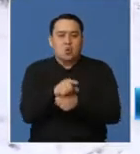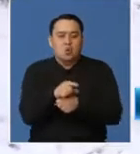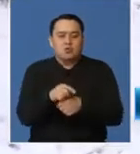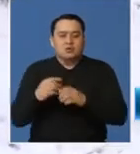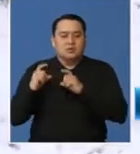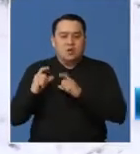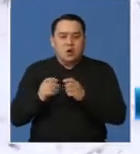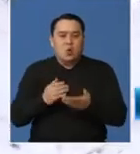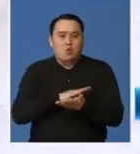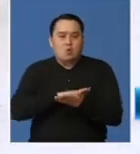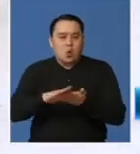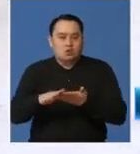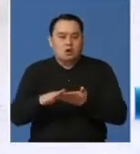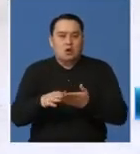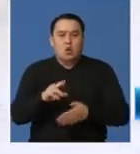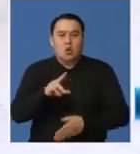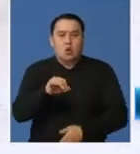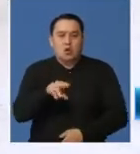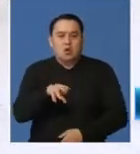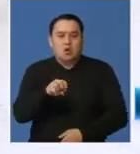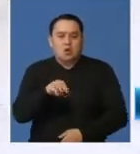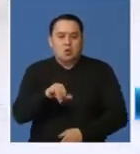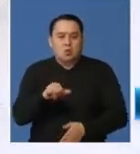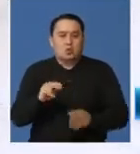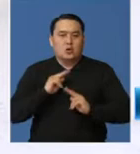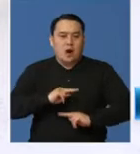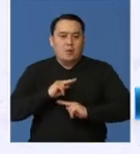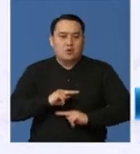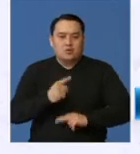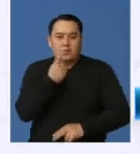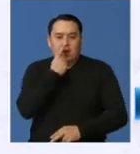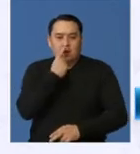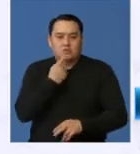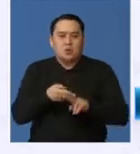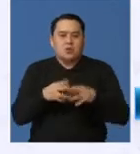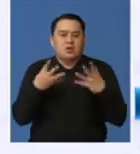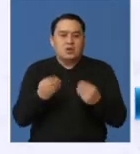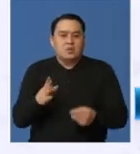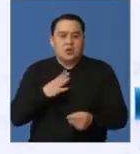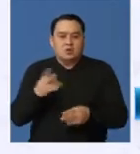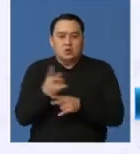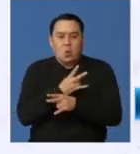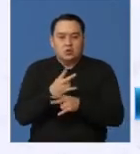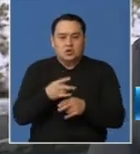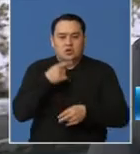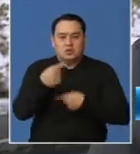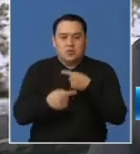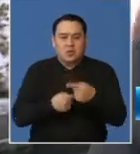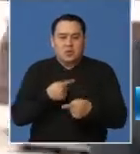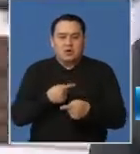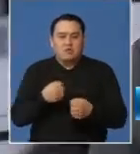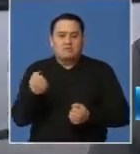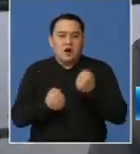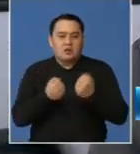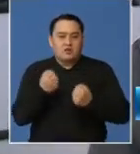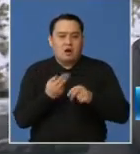снегоуборочным машинам. По словам руководства Куркиту Талдыкурган, устроился он к ним недавно. В тот день у него была ночная смена. Вот водитель,